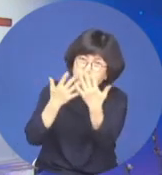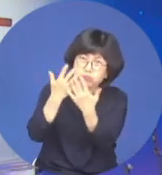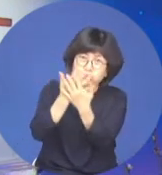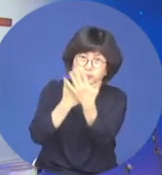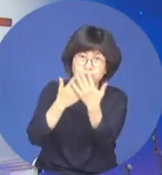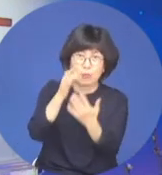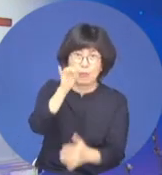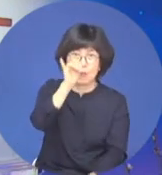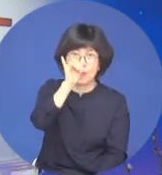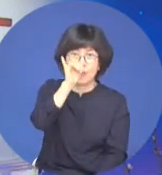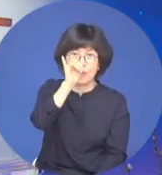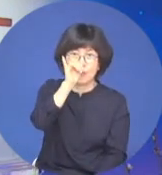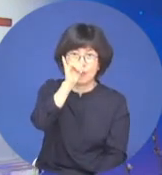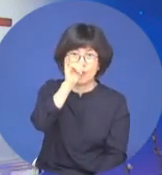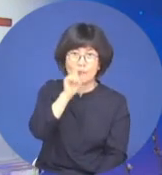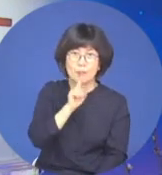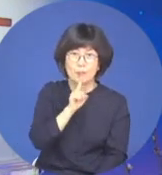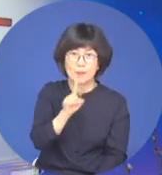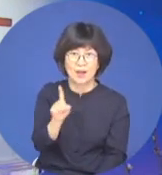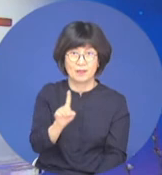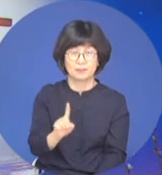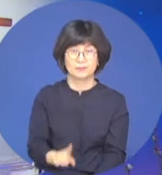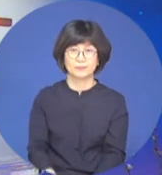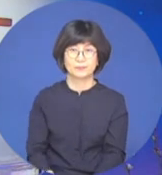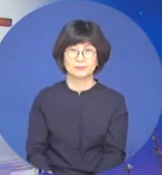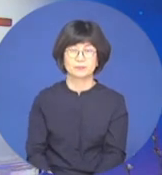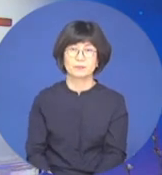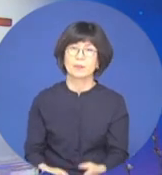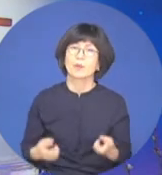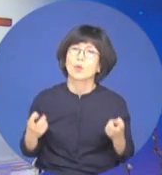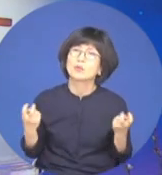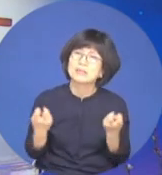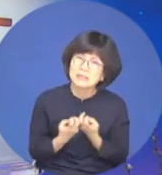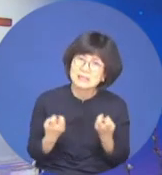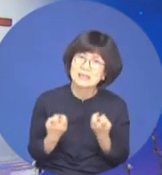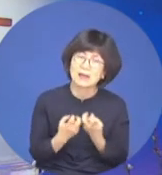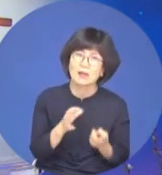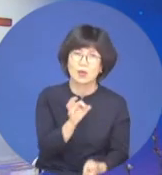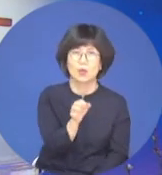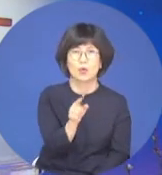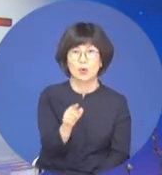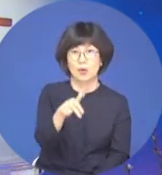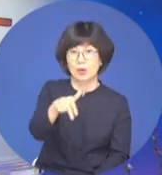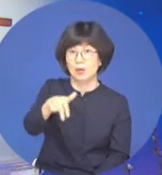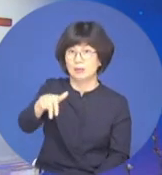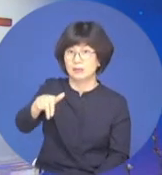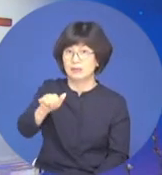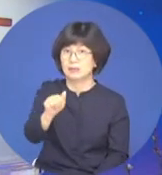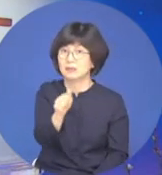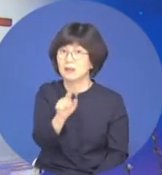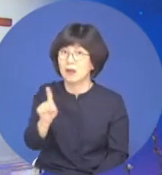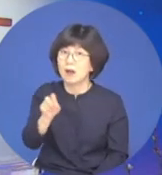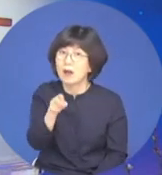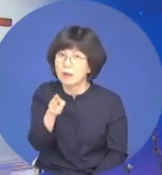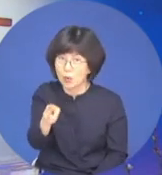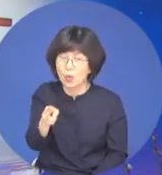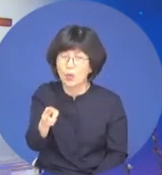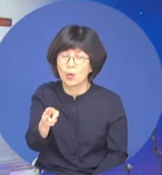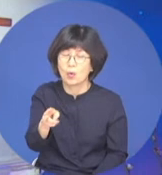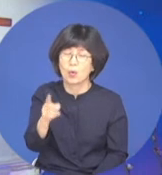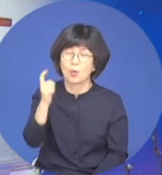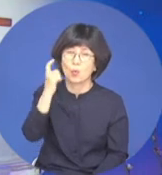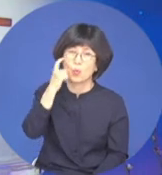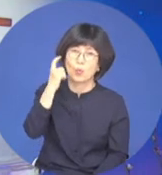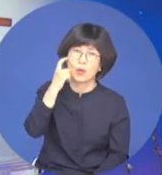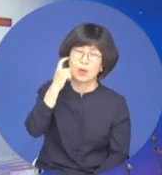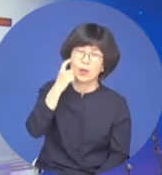한마디로 이 상황을 어떻게 표현합니까? 어찌하여라고 표현. 어찌하여, 어찌하여 우리나라에,